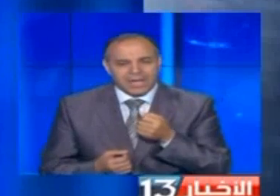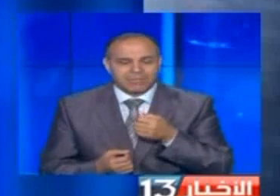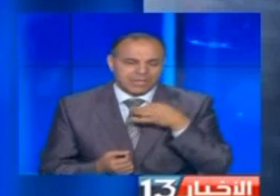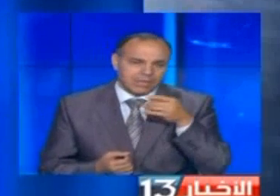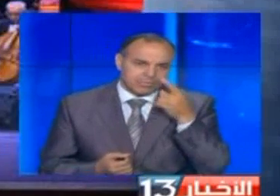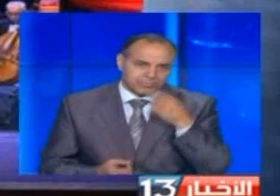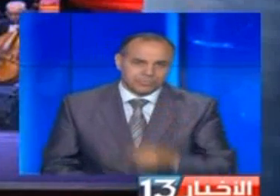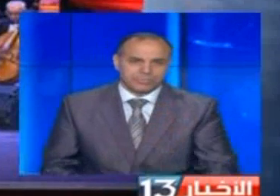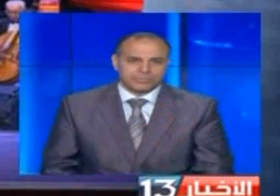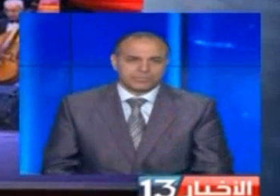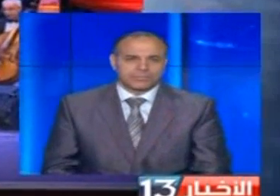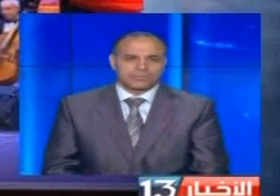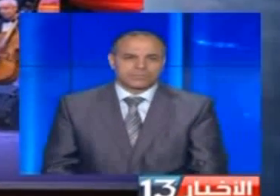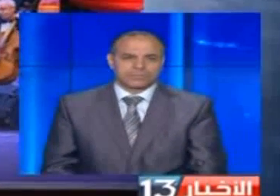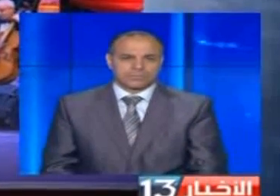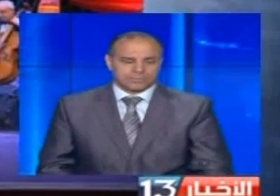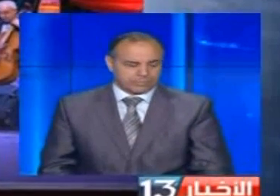الطربية.